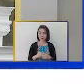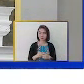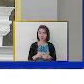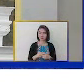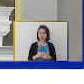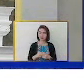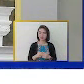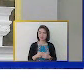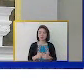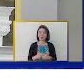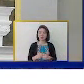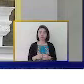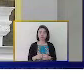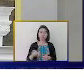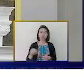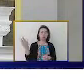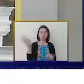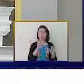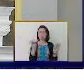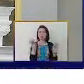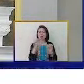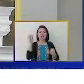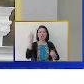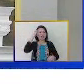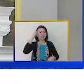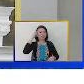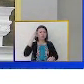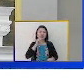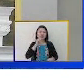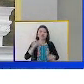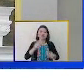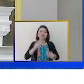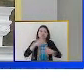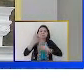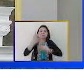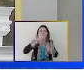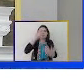No reason not to shout amen.